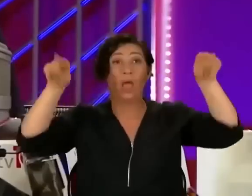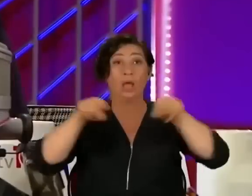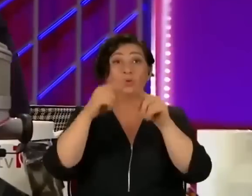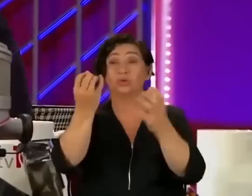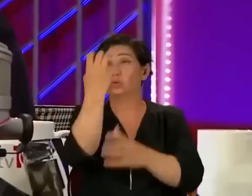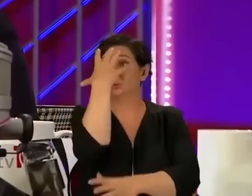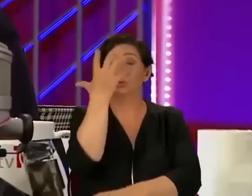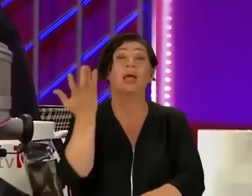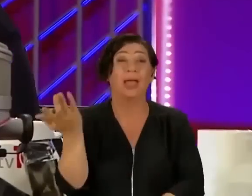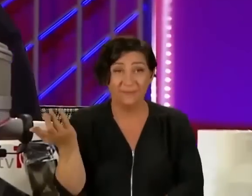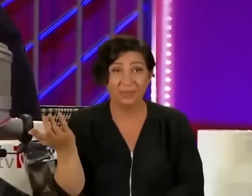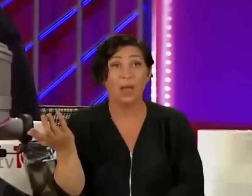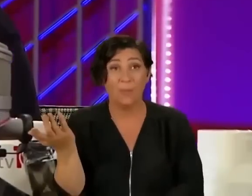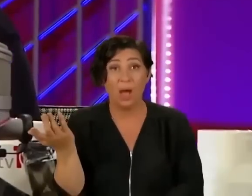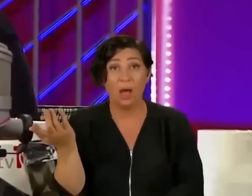yüzünü gösterecek falan.